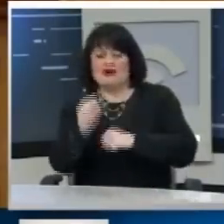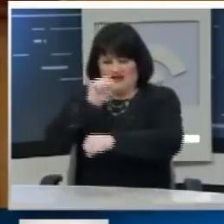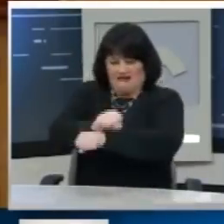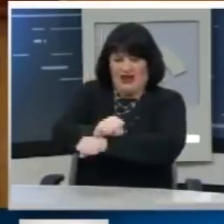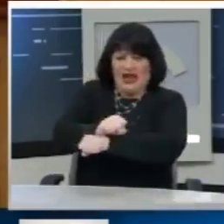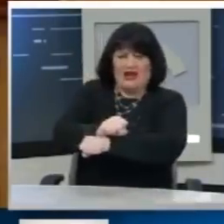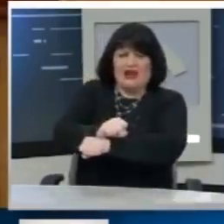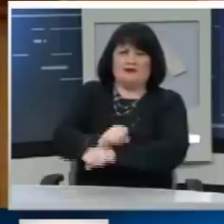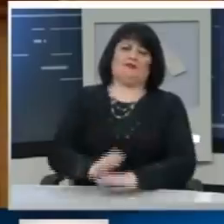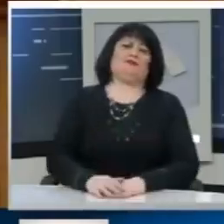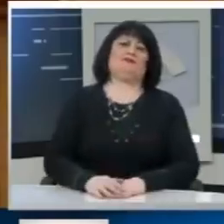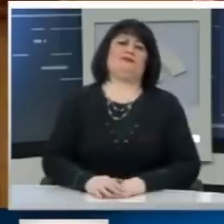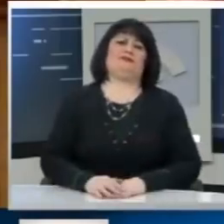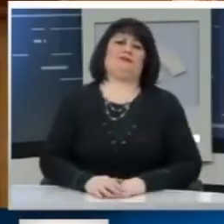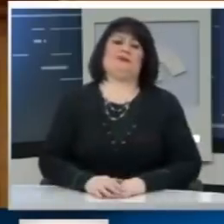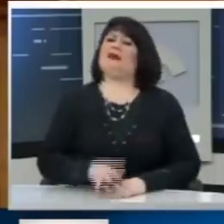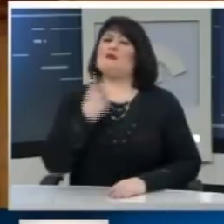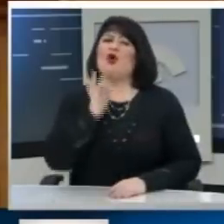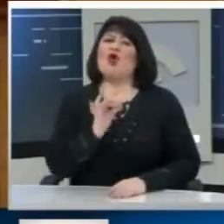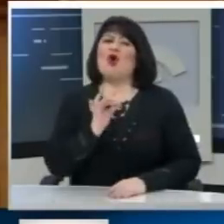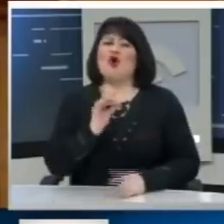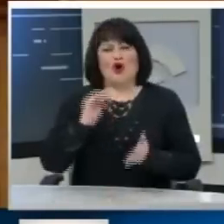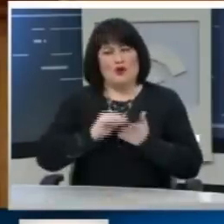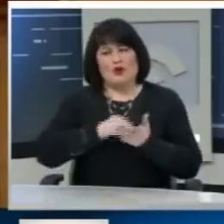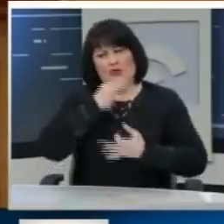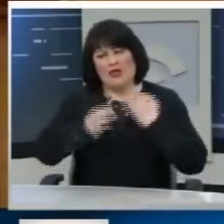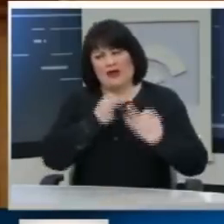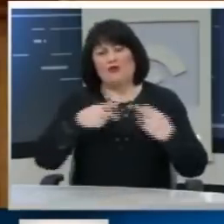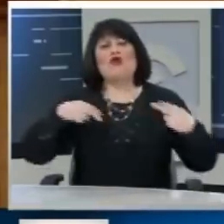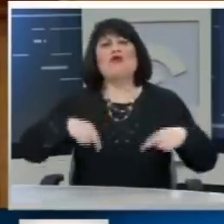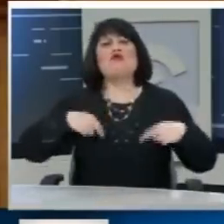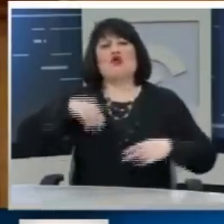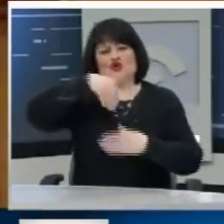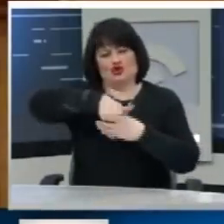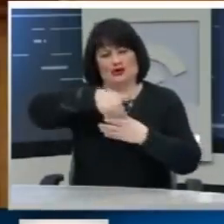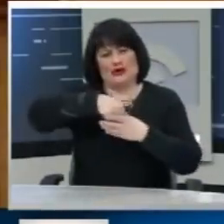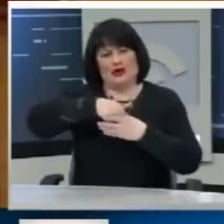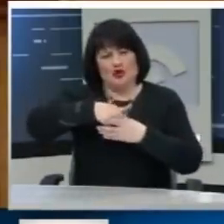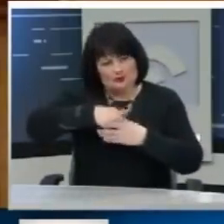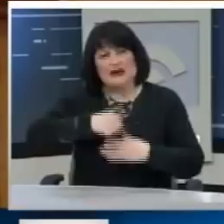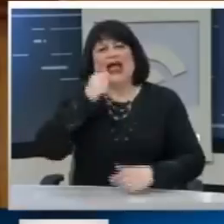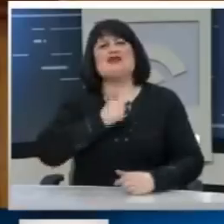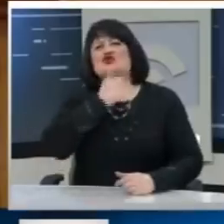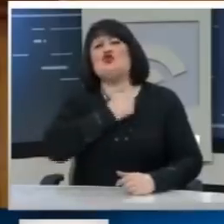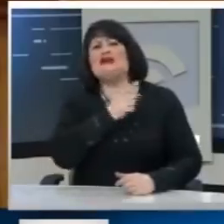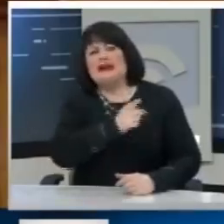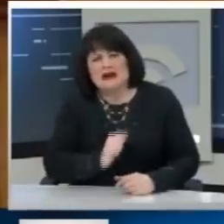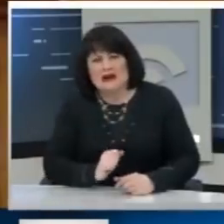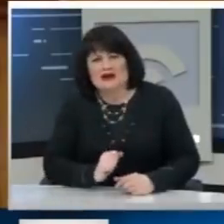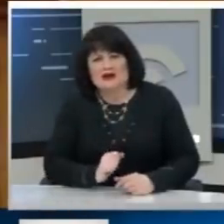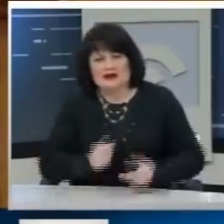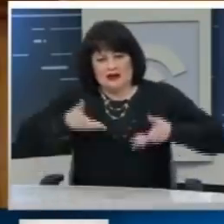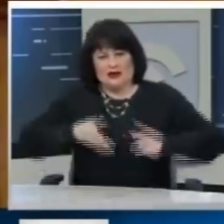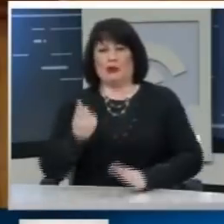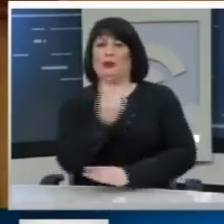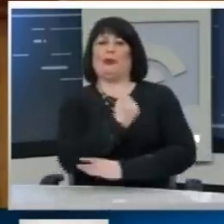στη Λετωνία. Γιατί τα λέω αυτά? Θα πω κι άλλα. Ο Υπουργός Εσωτερικών της Εστονίας γιορτάζει τα γενέθλιά